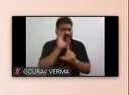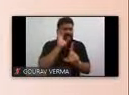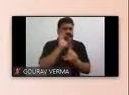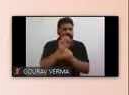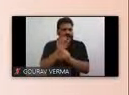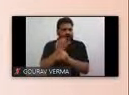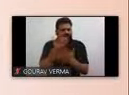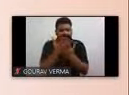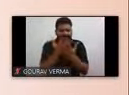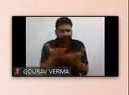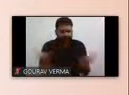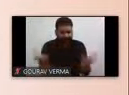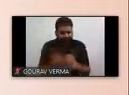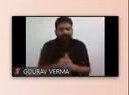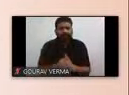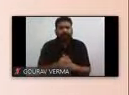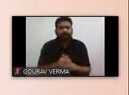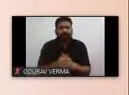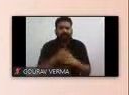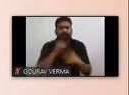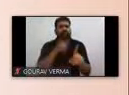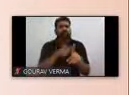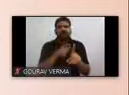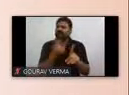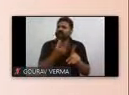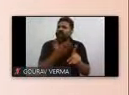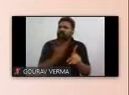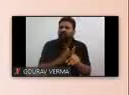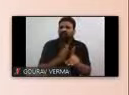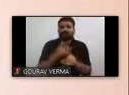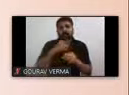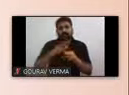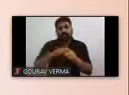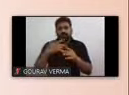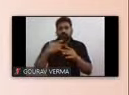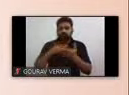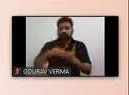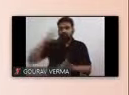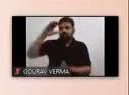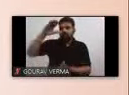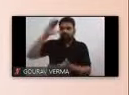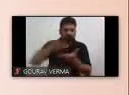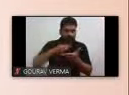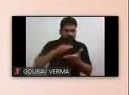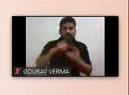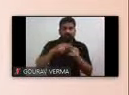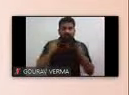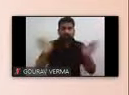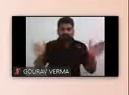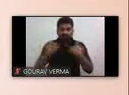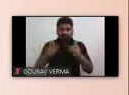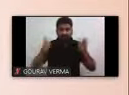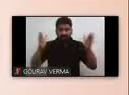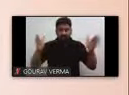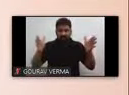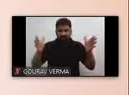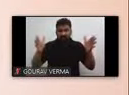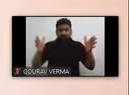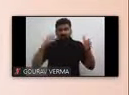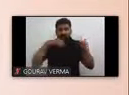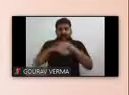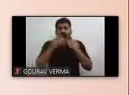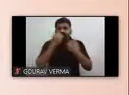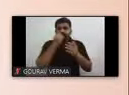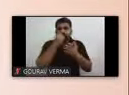बाय थिंग्स, फाइंडिंग पर्पस ऑफ, बड़े में छोटा जाता है, हम बड़े बॉक्स में अपने टिफिन बॉक्स में